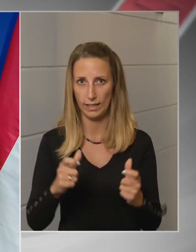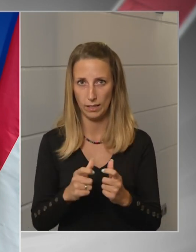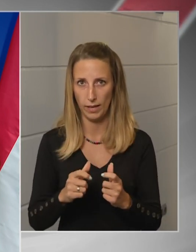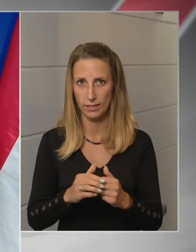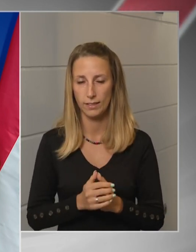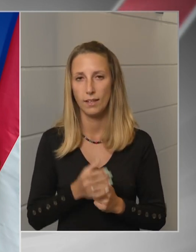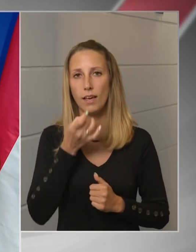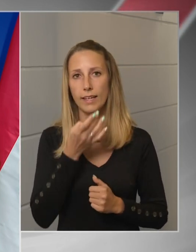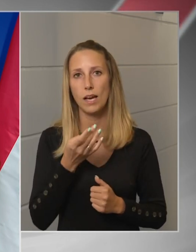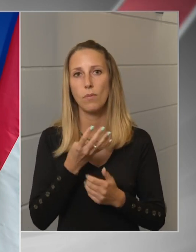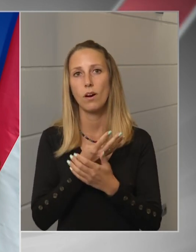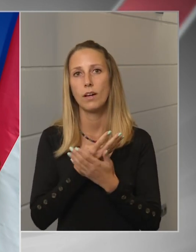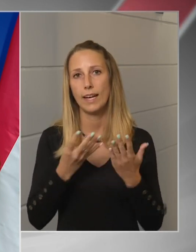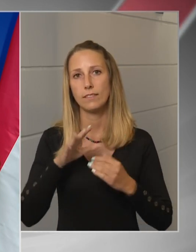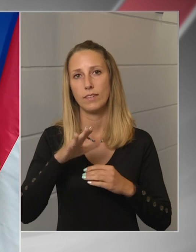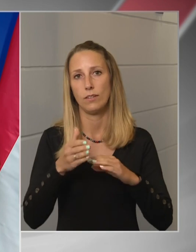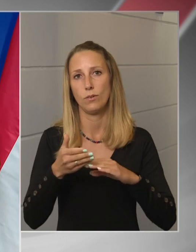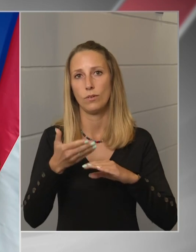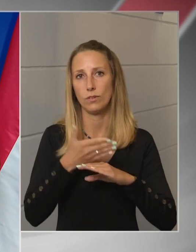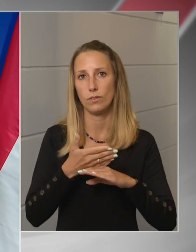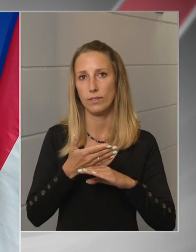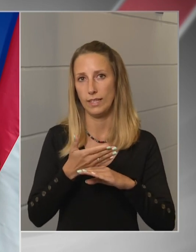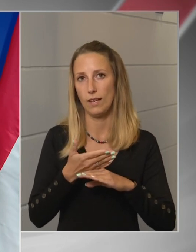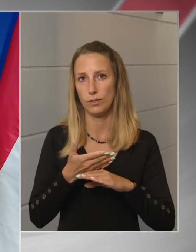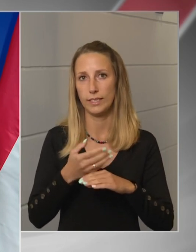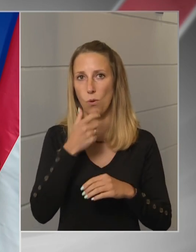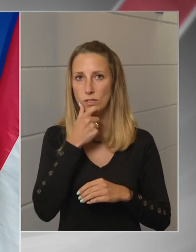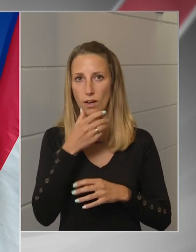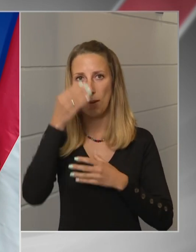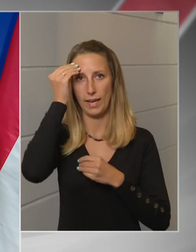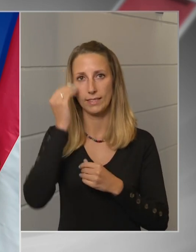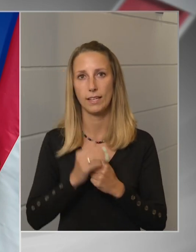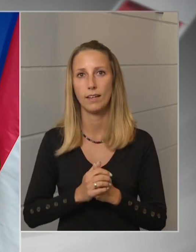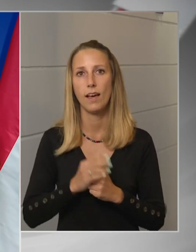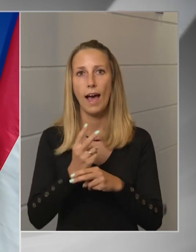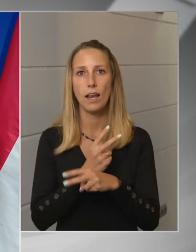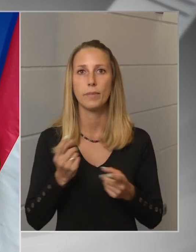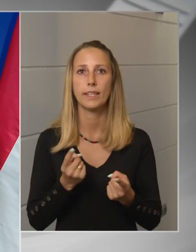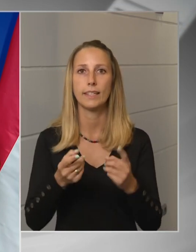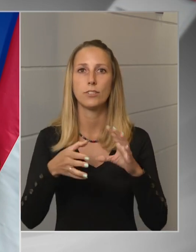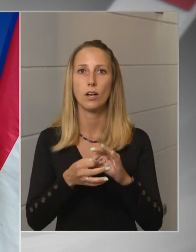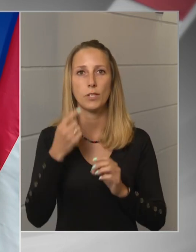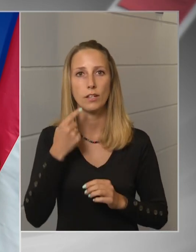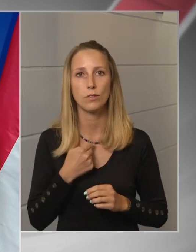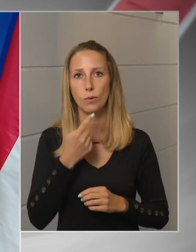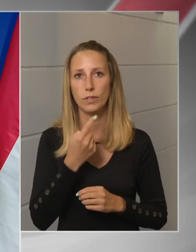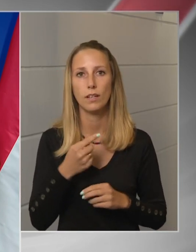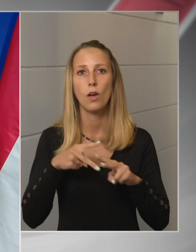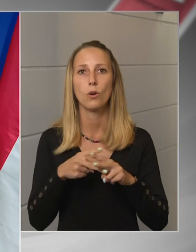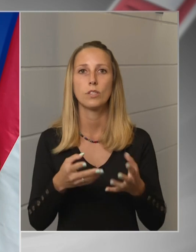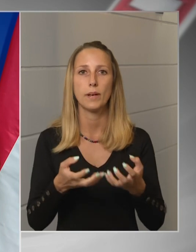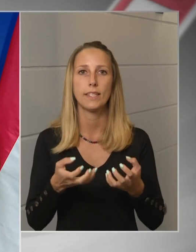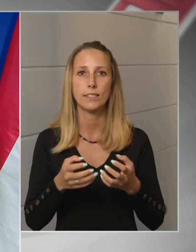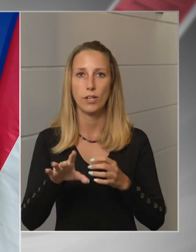az inkább a 95-i korszakra emlékeztetne. Viszont az állami hirdetések kapcsán azt tudom mondani, hogy mi közbeszerzésen